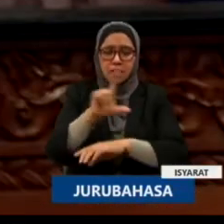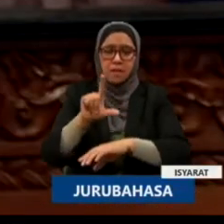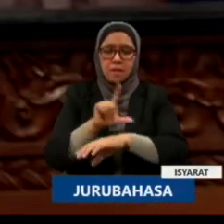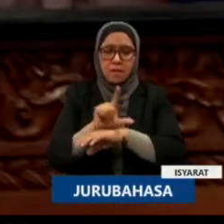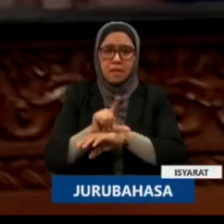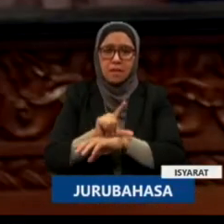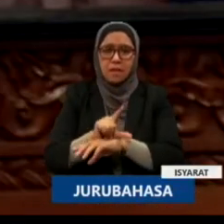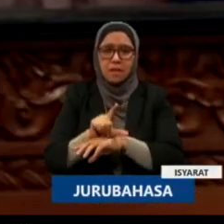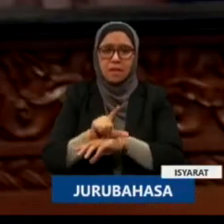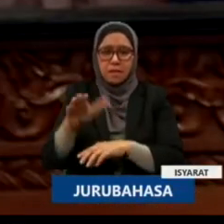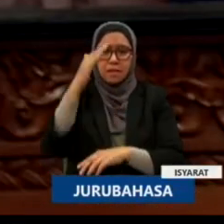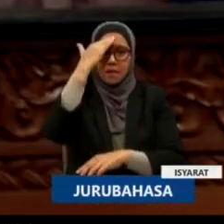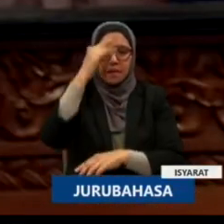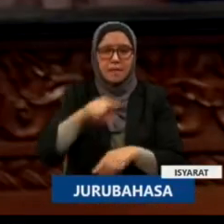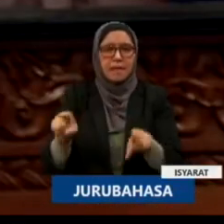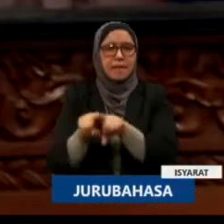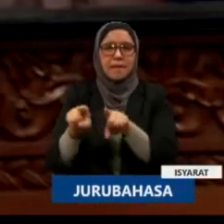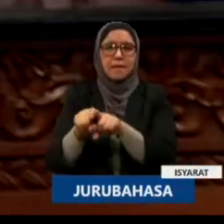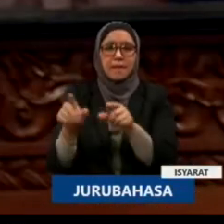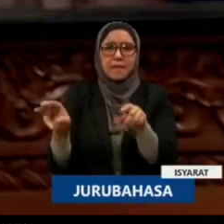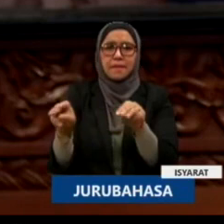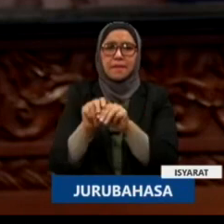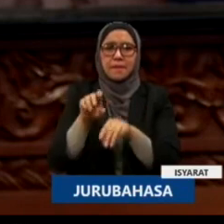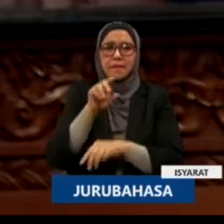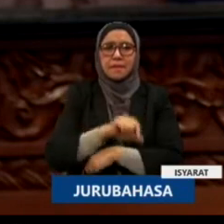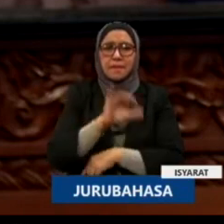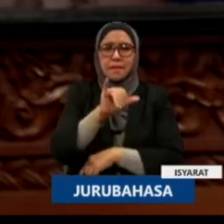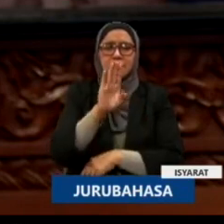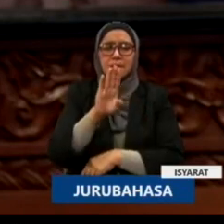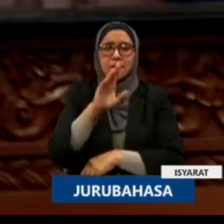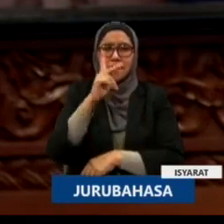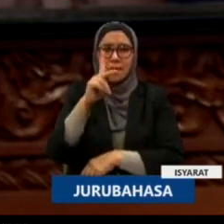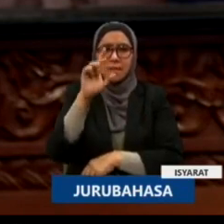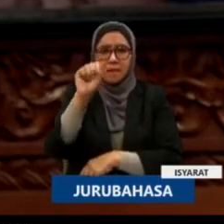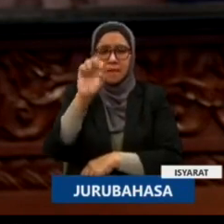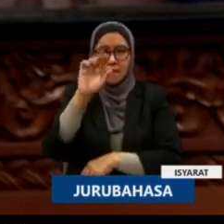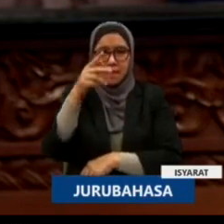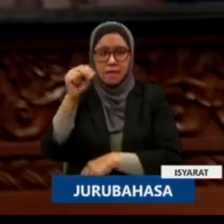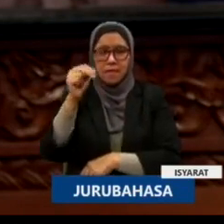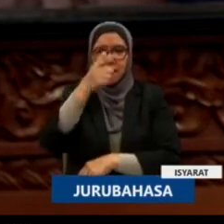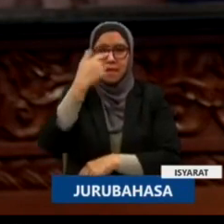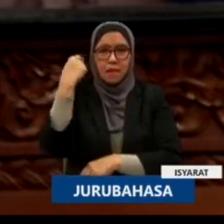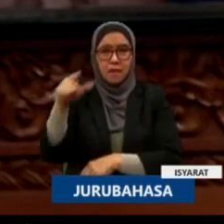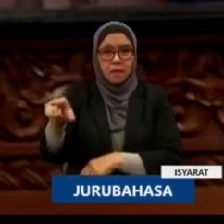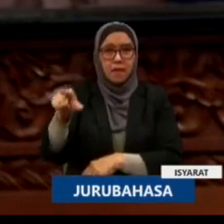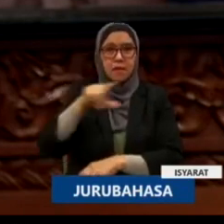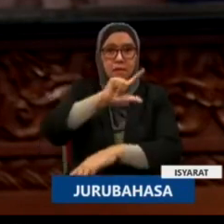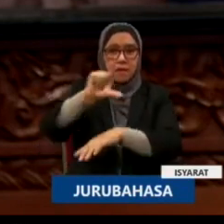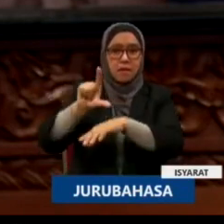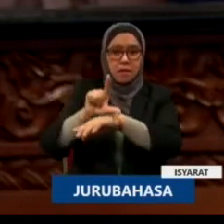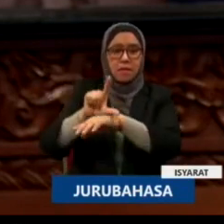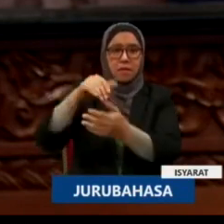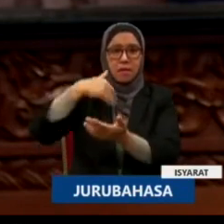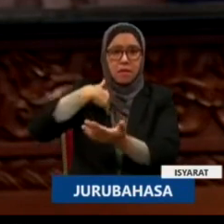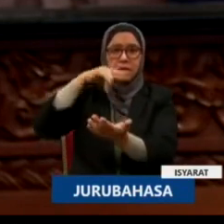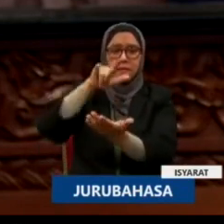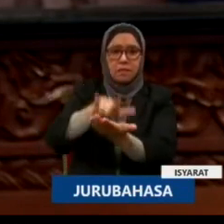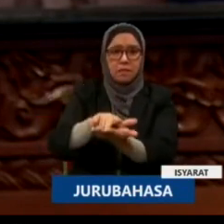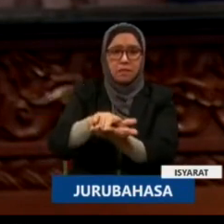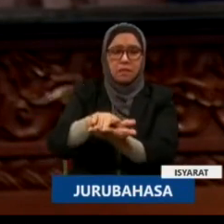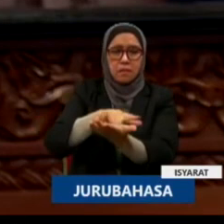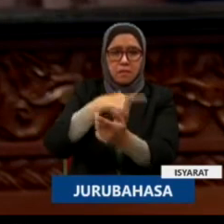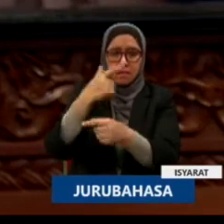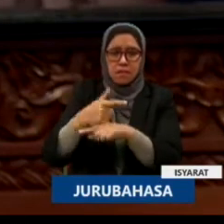cukup mengambil berhak hewan kebajikan anggota Tentrem threnody tempat beliau ada pangkalan udara Oke